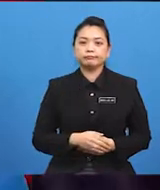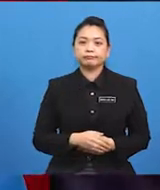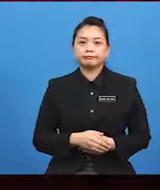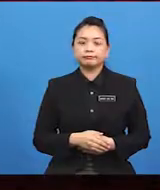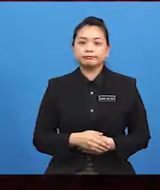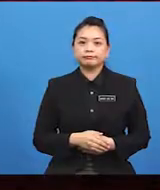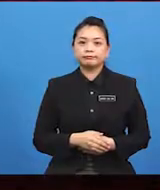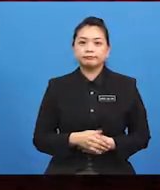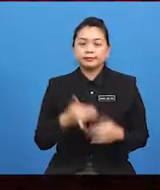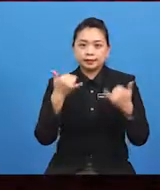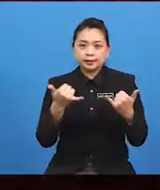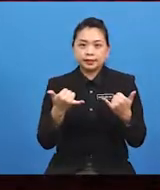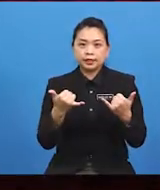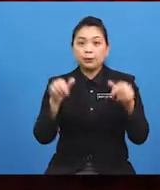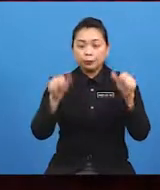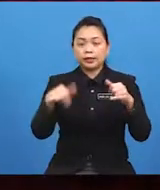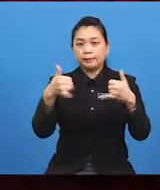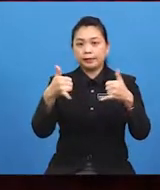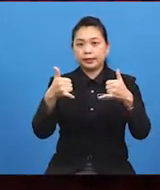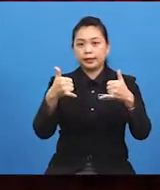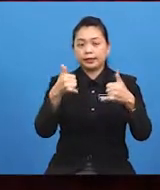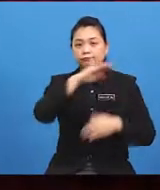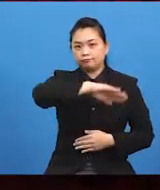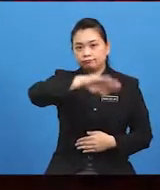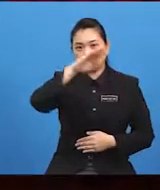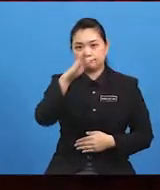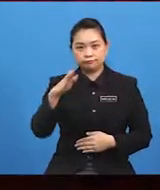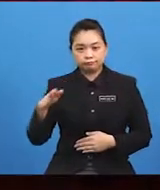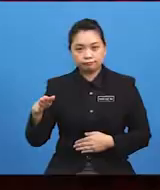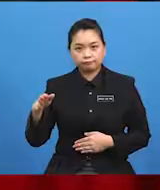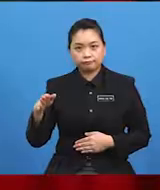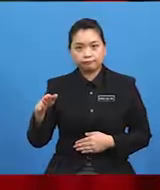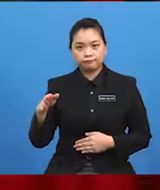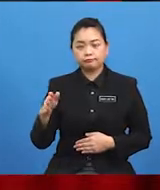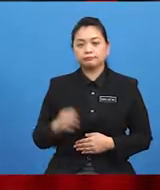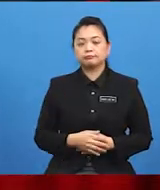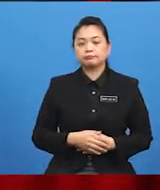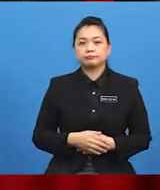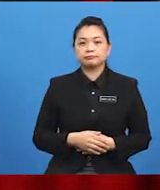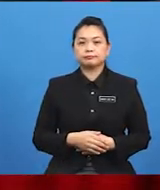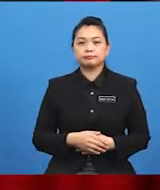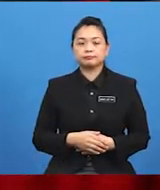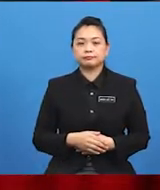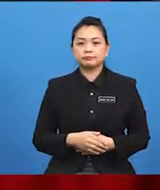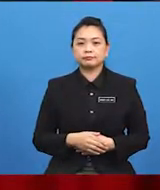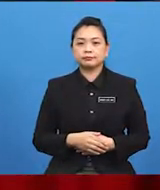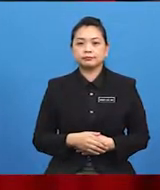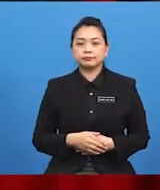Nor. Sekarang bolehkah Nor mainkan arpeggio B flat major pada gambus? Boleh, cikgu.